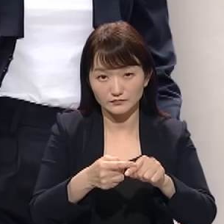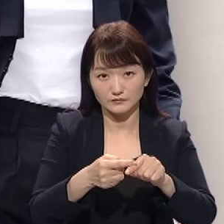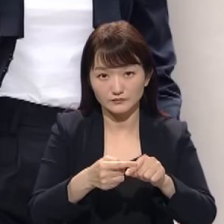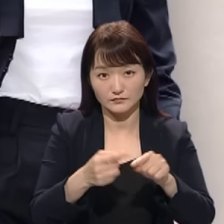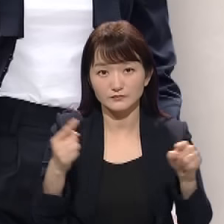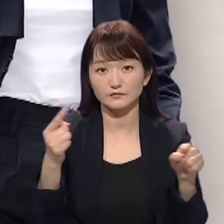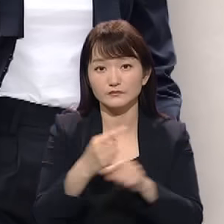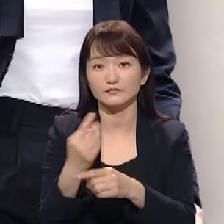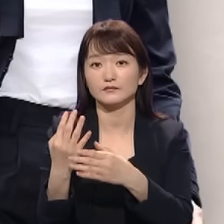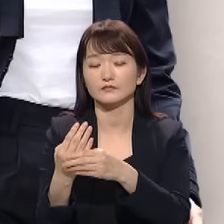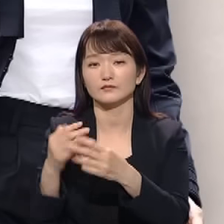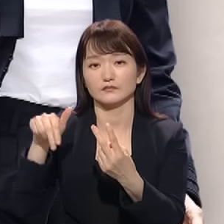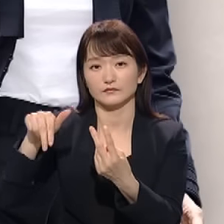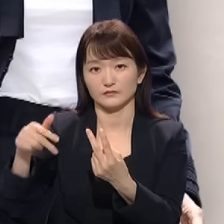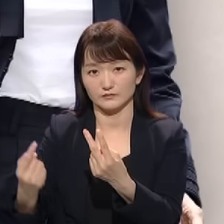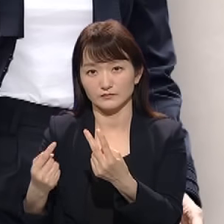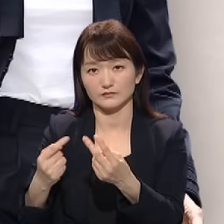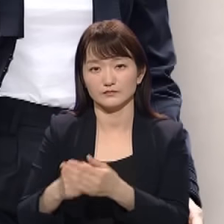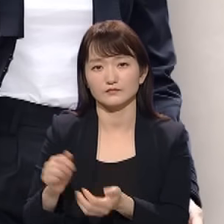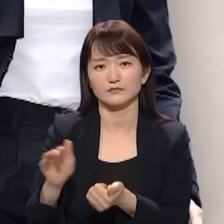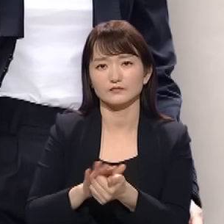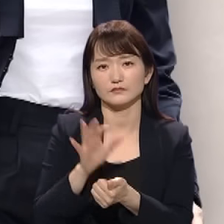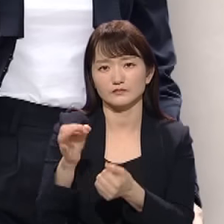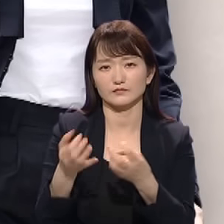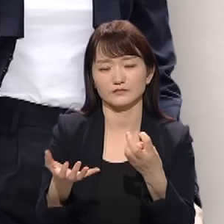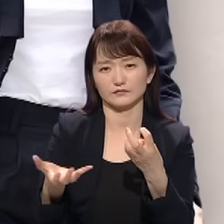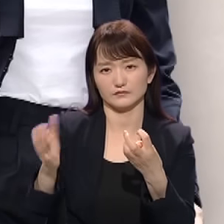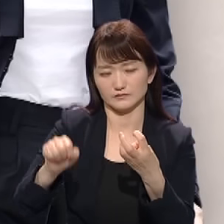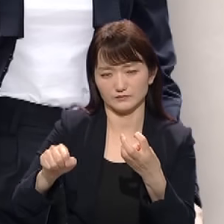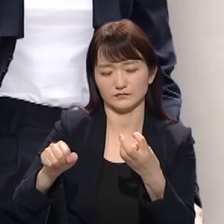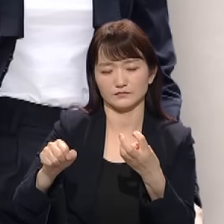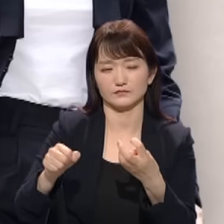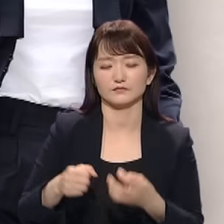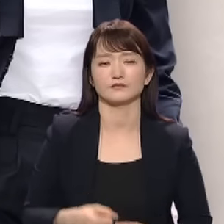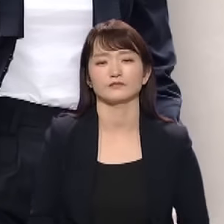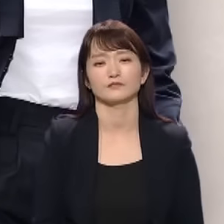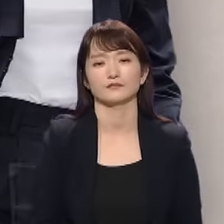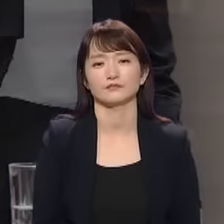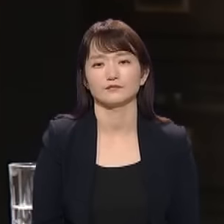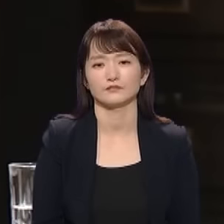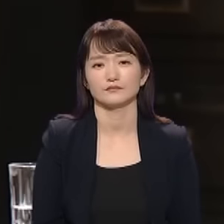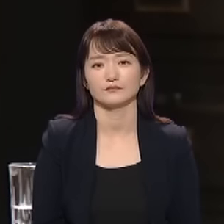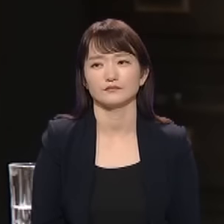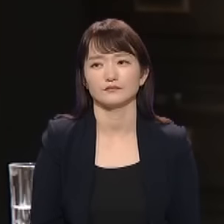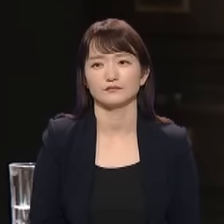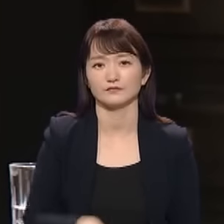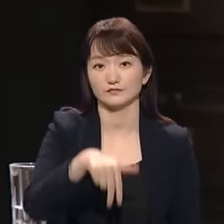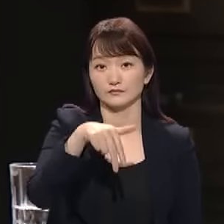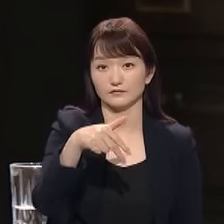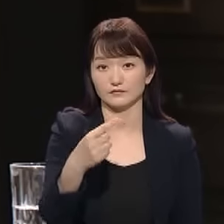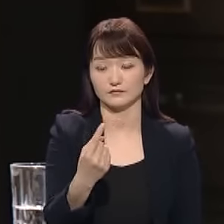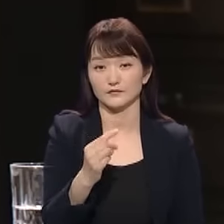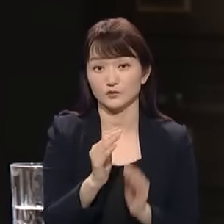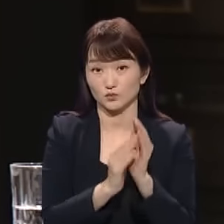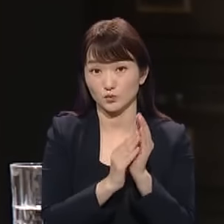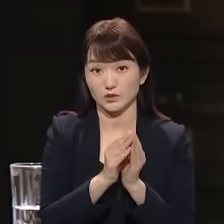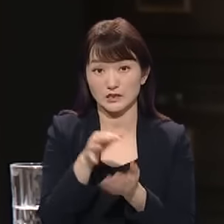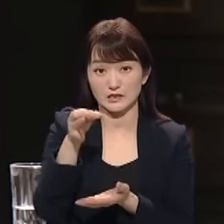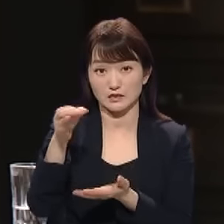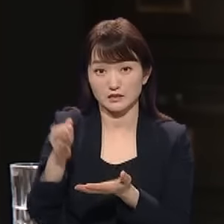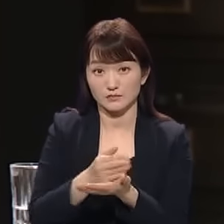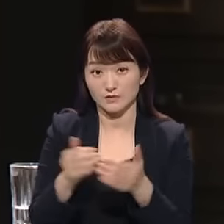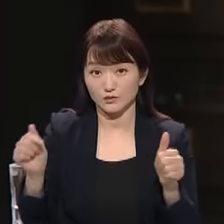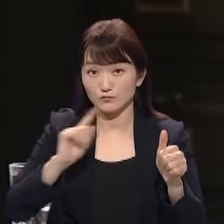현금 2조 원으로 변경했고 위자료도 30억 원으로 높였습니다. 자, 조 단위의 재산 분할 소송 과연